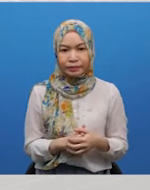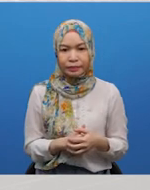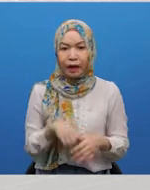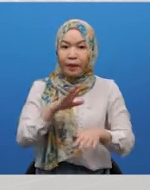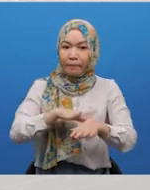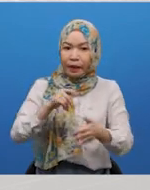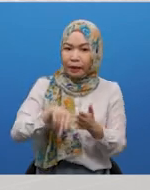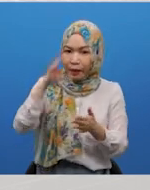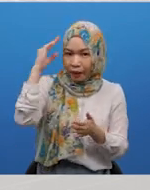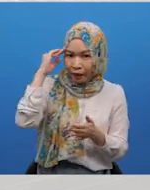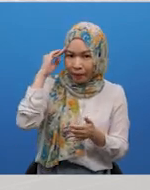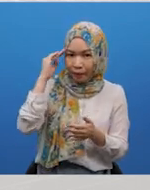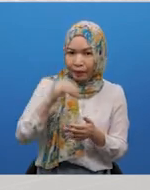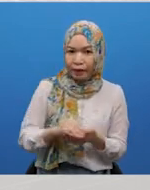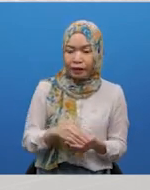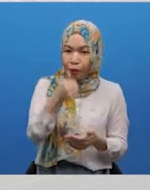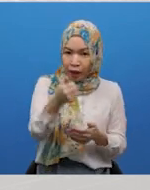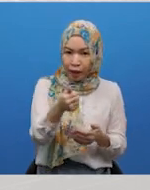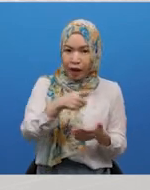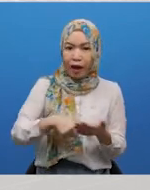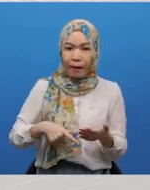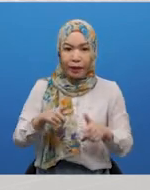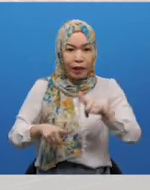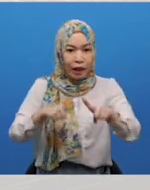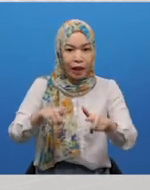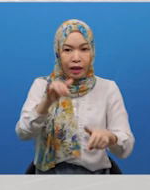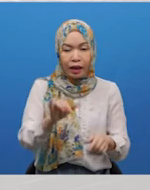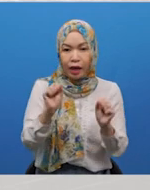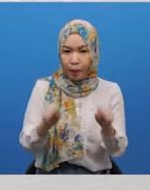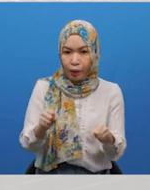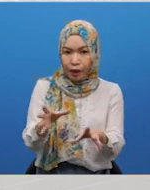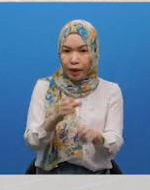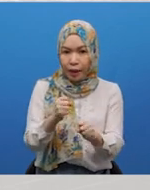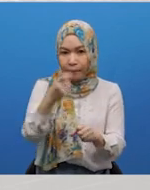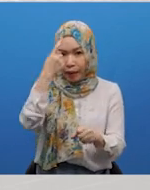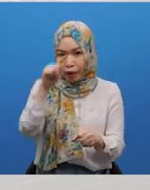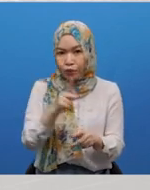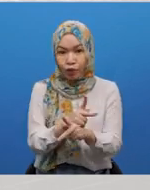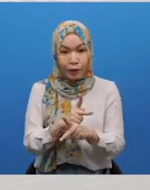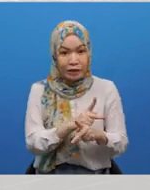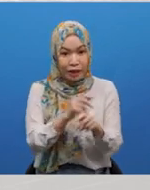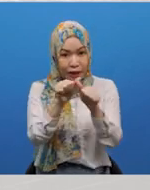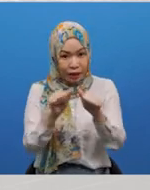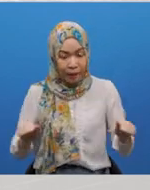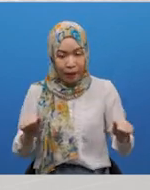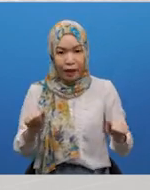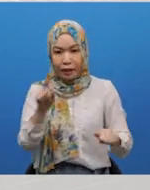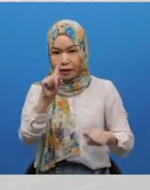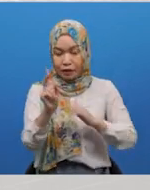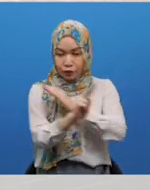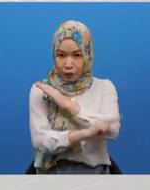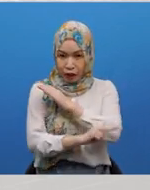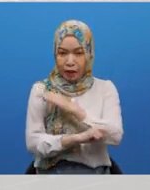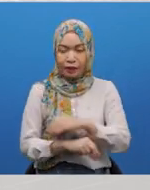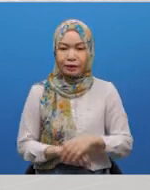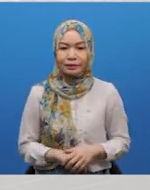Pada pendapat anda, apakah langkah-langkah yang boleh diambil untuk menjaga keamanan sesebuah